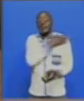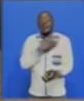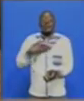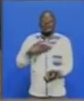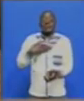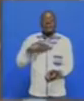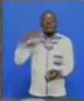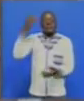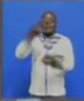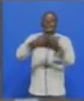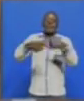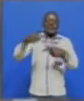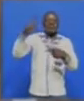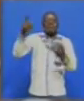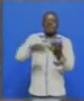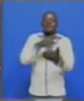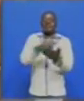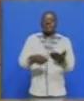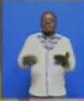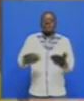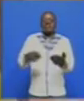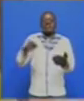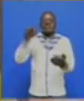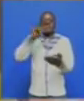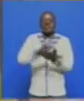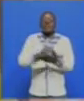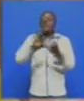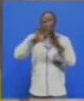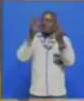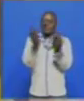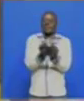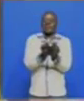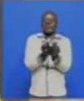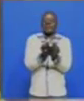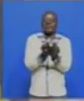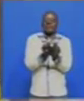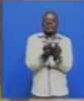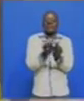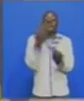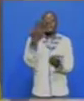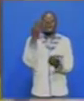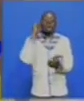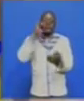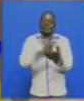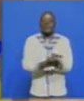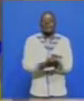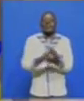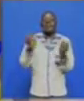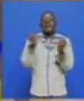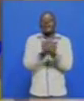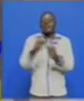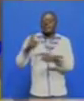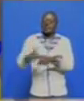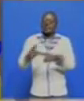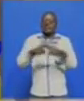vienne abroger carrément. Donc, vous êtes dans une même famille, au moins 5 femmes avec des différents